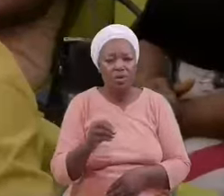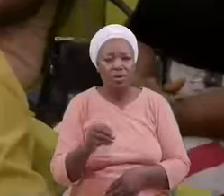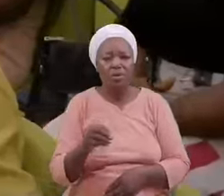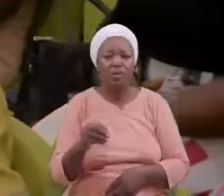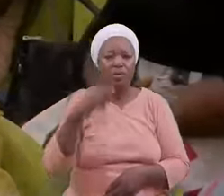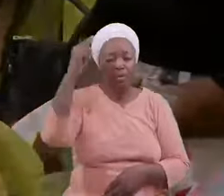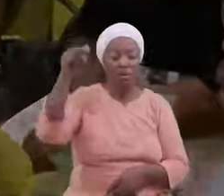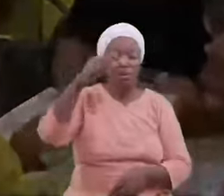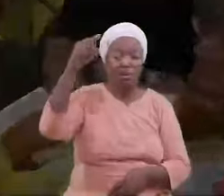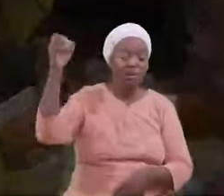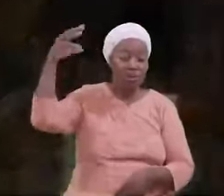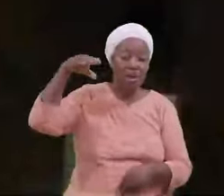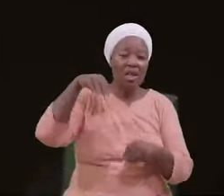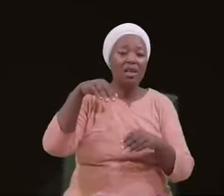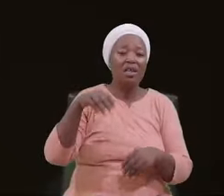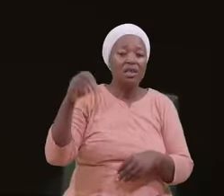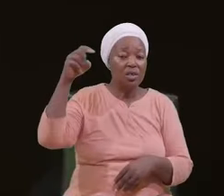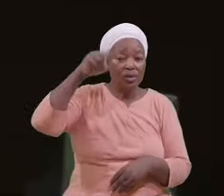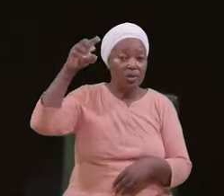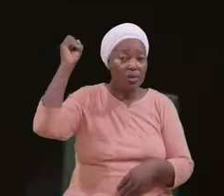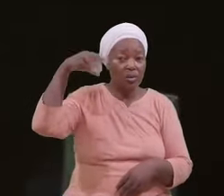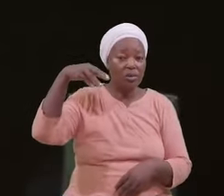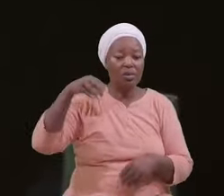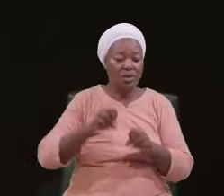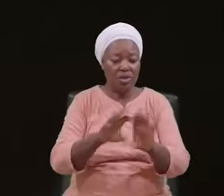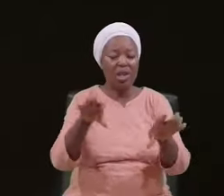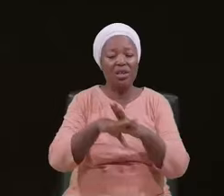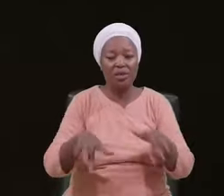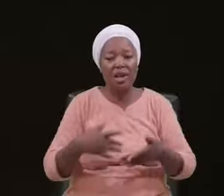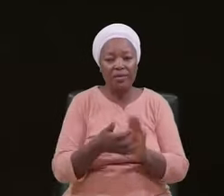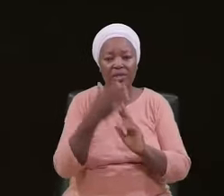L'ensoleillement dans votre vie, la joie dans votre vie.